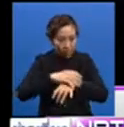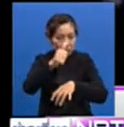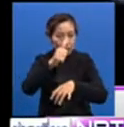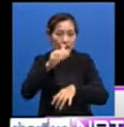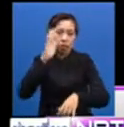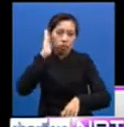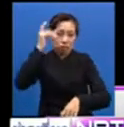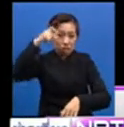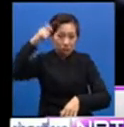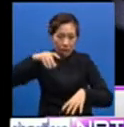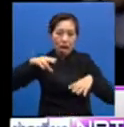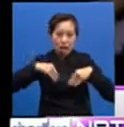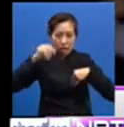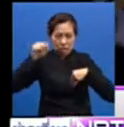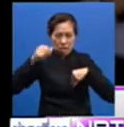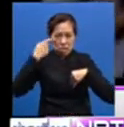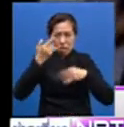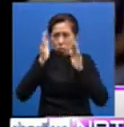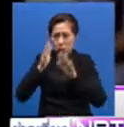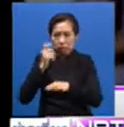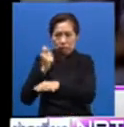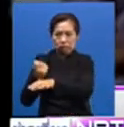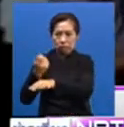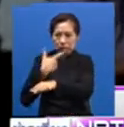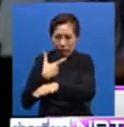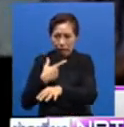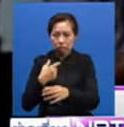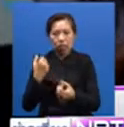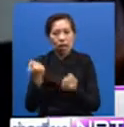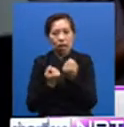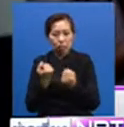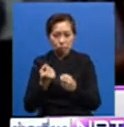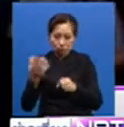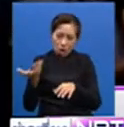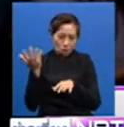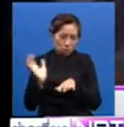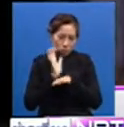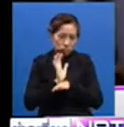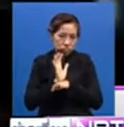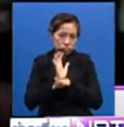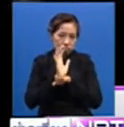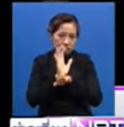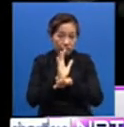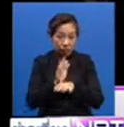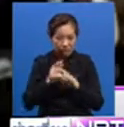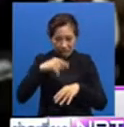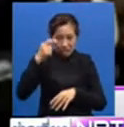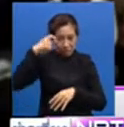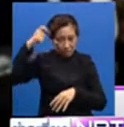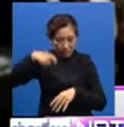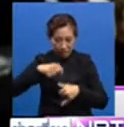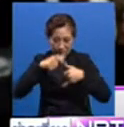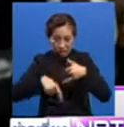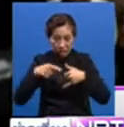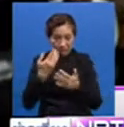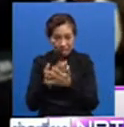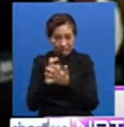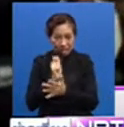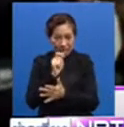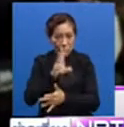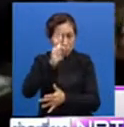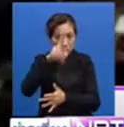วานให้ขับรถดังกล่าวขนแรงงานต่างด้าวไปส่งที่มหาชัยคิดค่าใช้จ่ายหัวละ 6,000บาทและเคยทำมาแล้ว 2ครั้ง